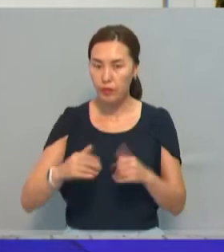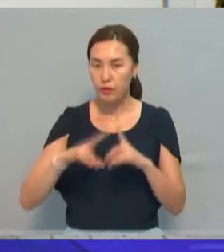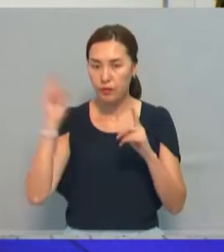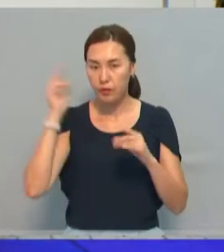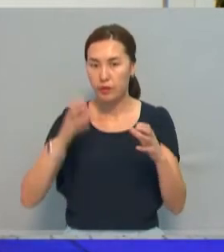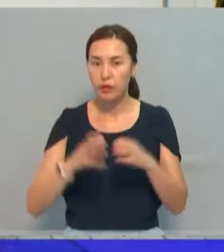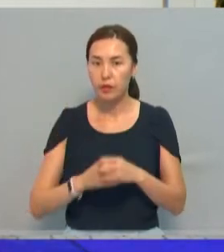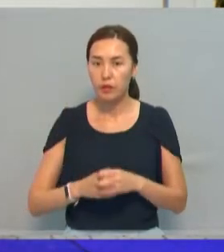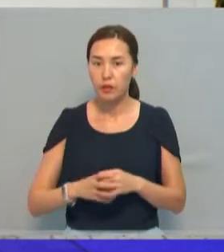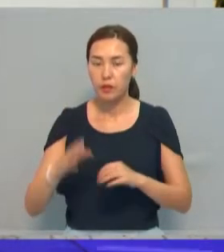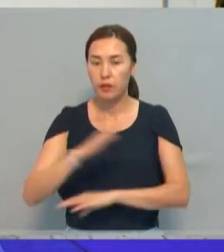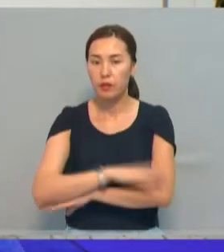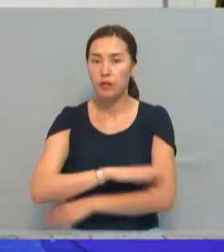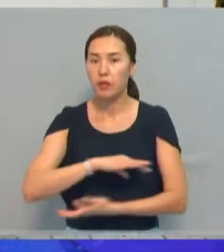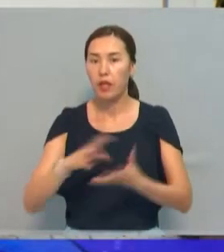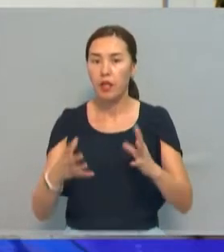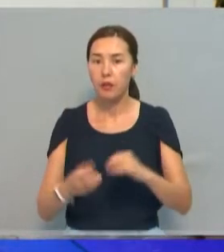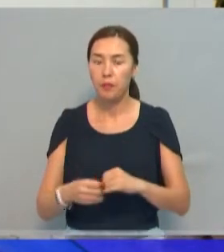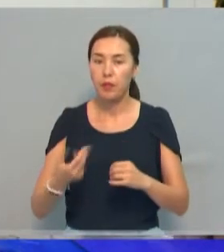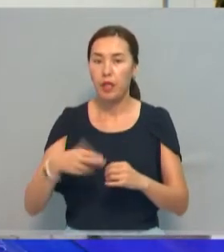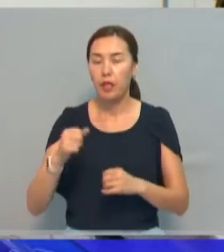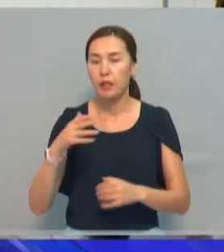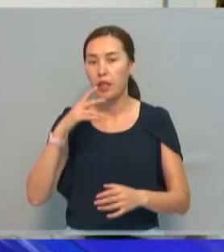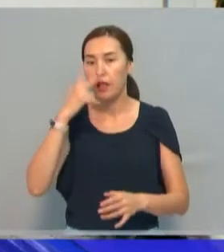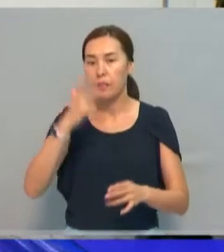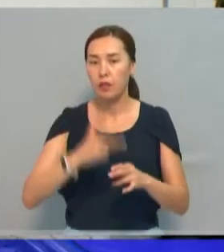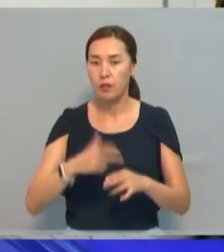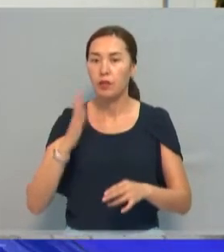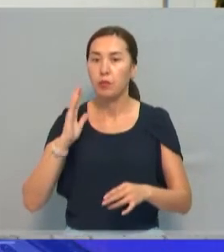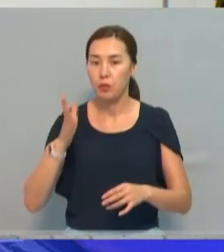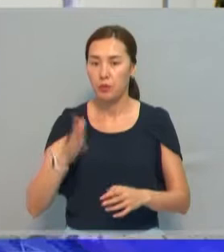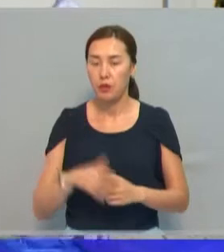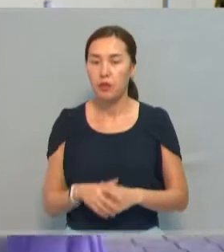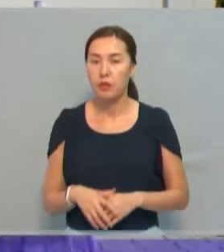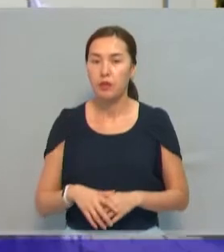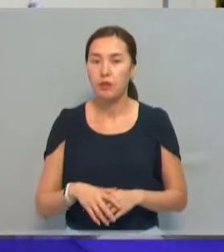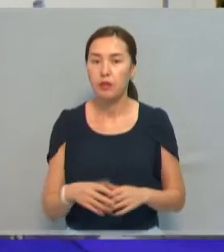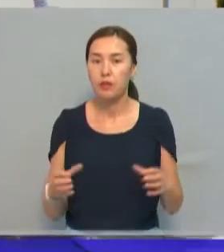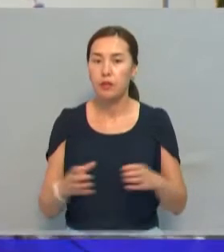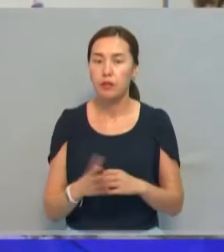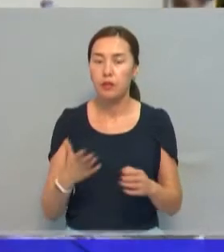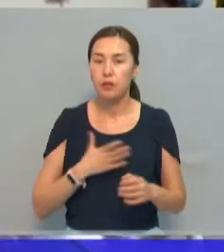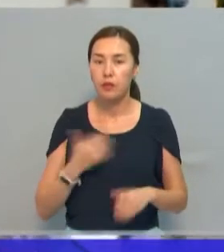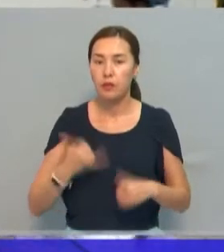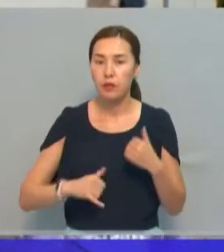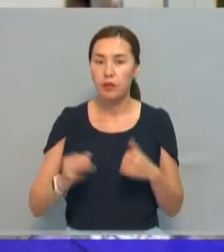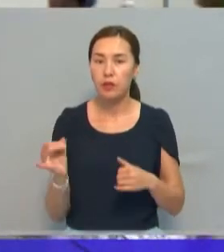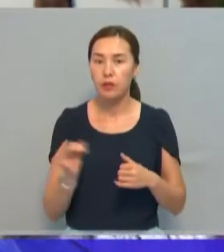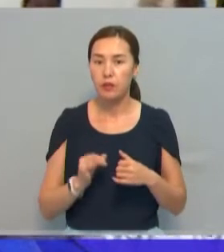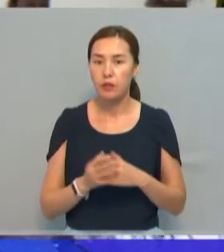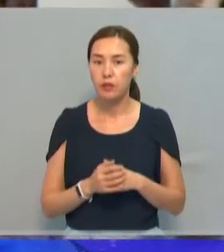мектеп ұжымын, сыныптастарымызды әлбетте қимаймыз, сағынатын боламыз. Мектеп ұжымы, мектеп ұстаздары және